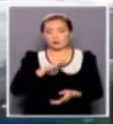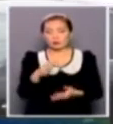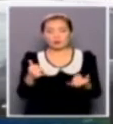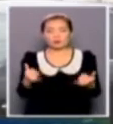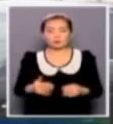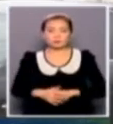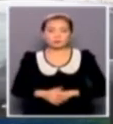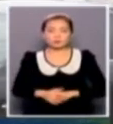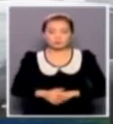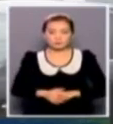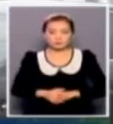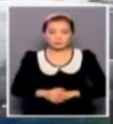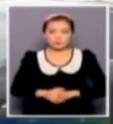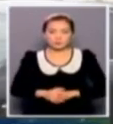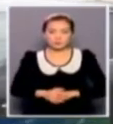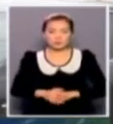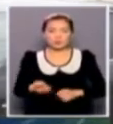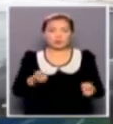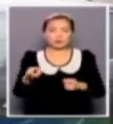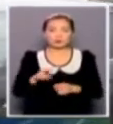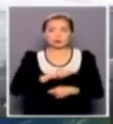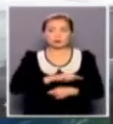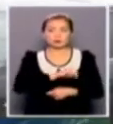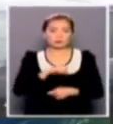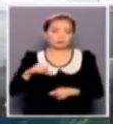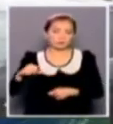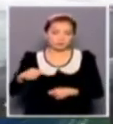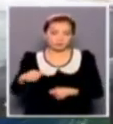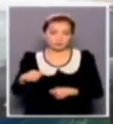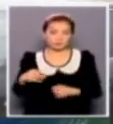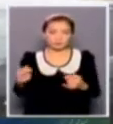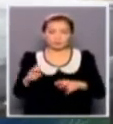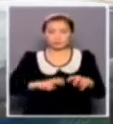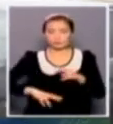тұлғалар басқармаға келмегендіктен өз несімен қазір іздестірілуде.